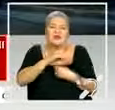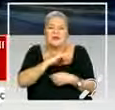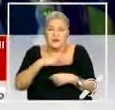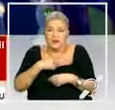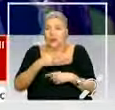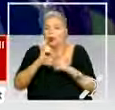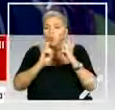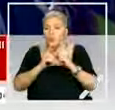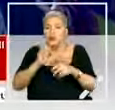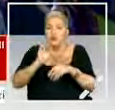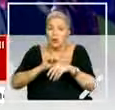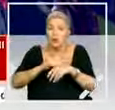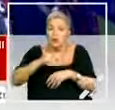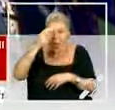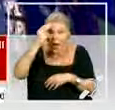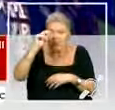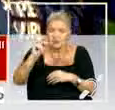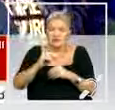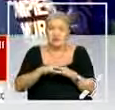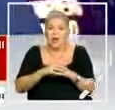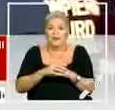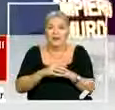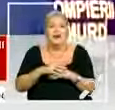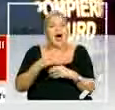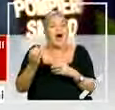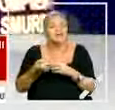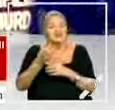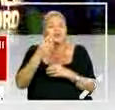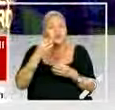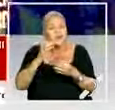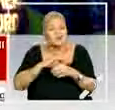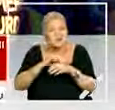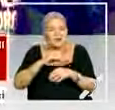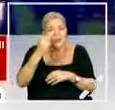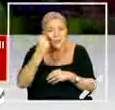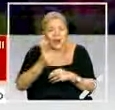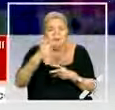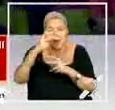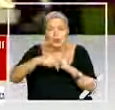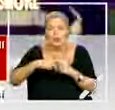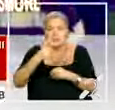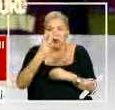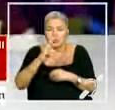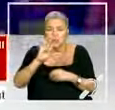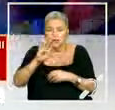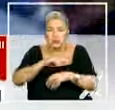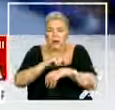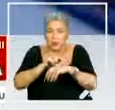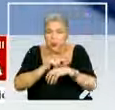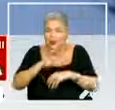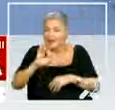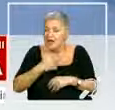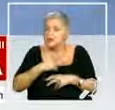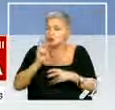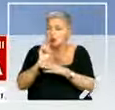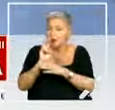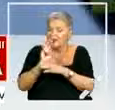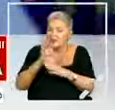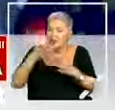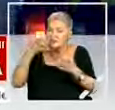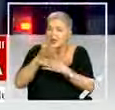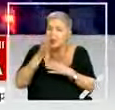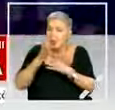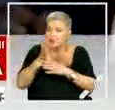ei medicii anunță că starea li s-a stabilizat în ultimele 24 de ore, însă sunt supravegheați